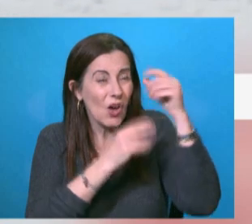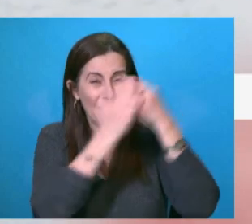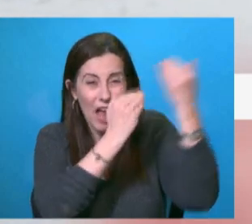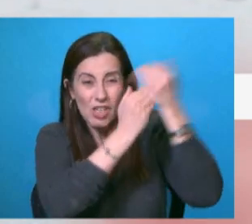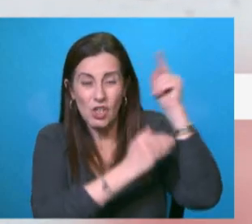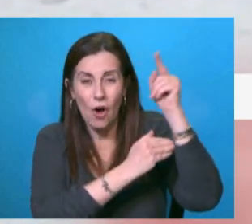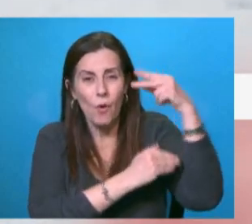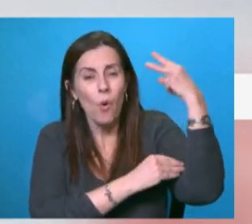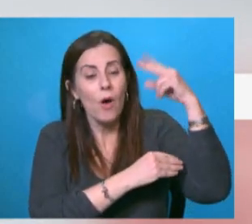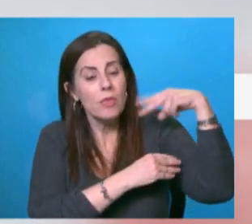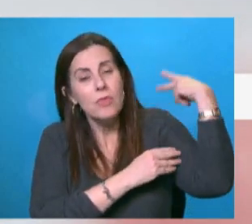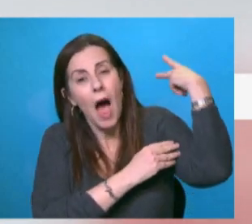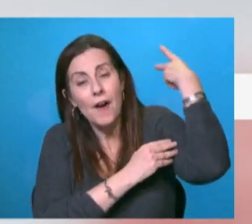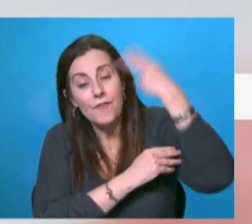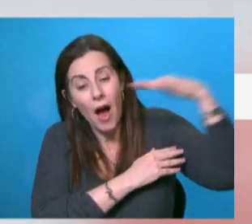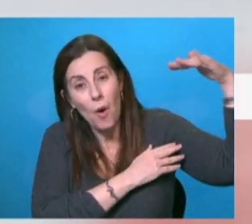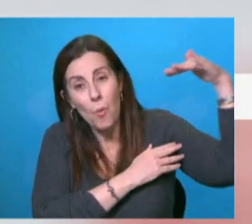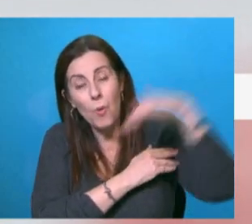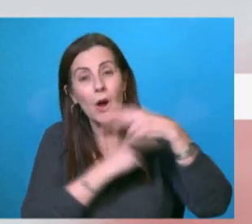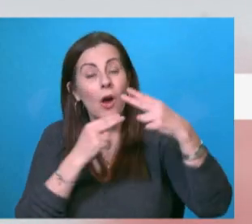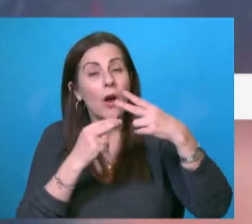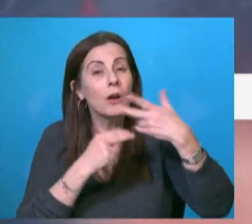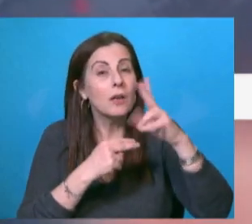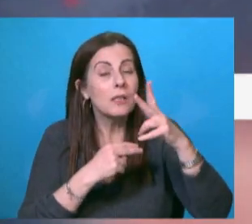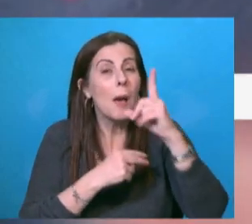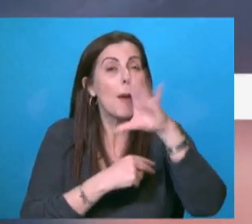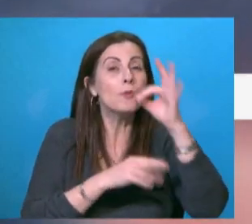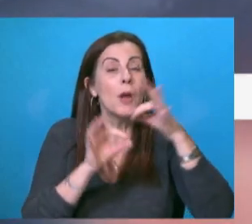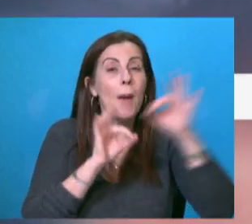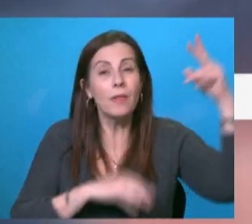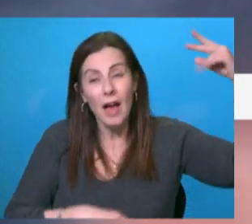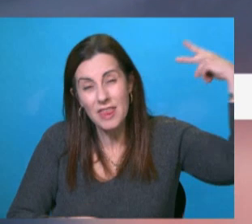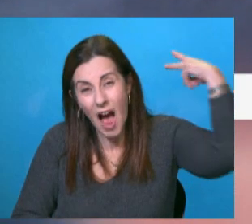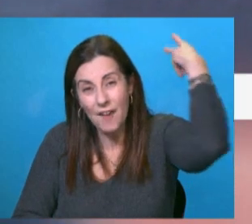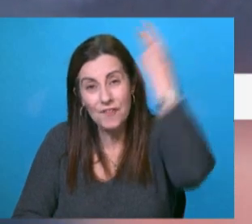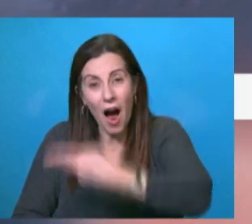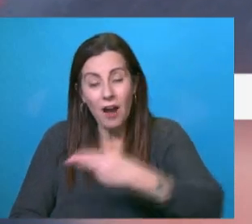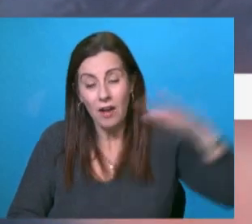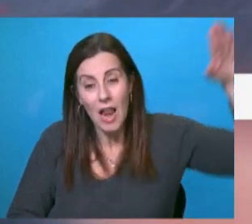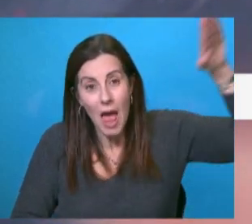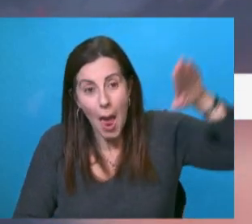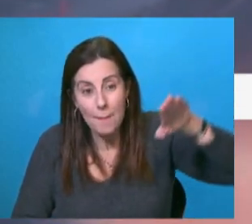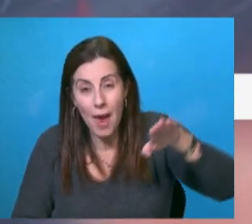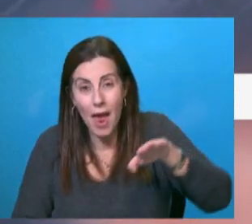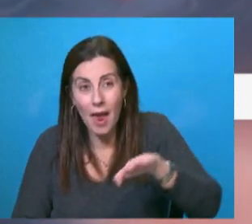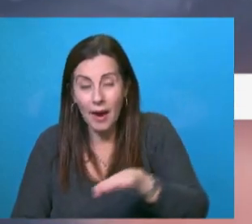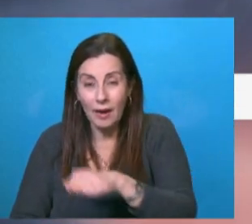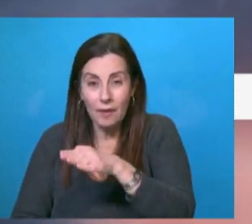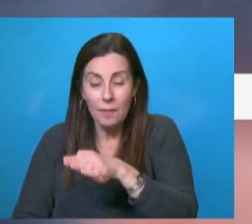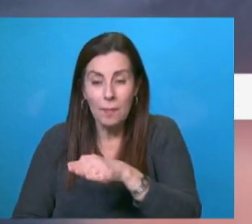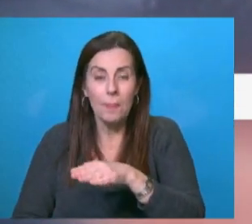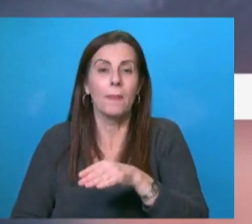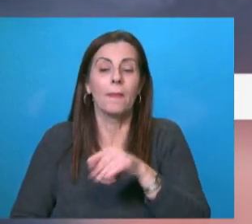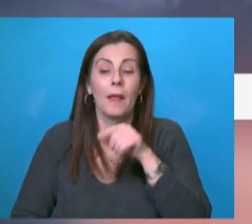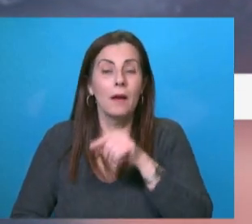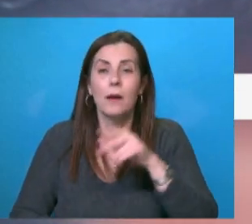מעד ונפל במדרון לאורך קצת יותר מ-150 מטר, לעמק שנקרא מטבחו של השטן. צוותים